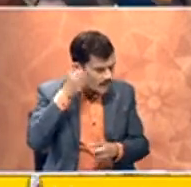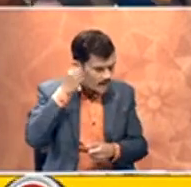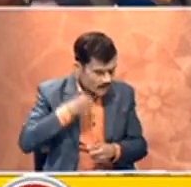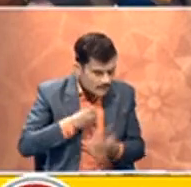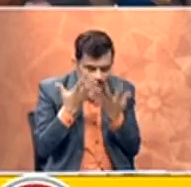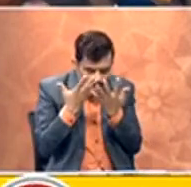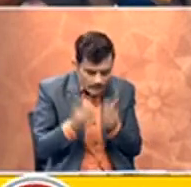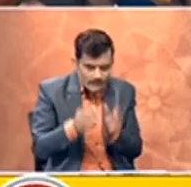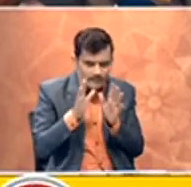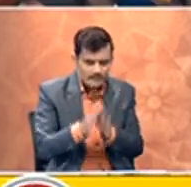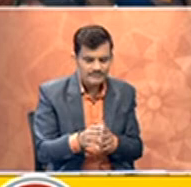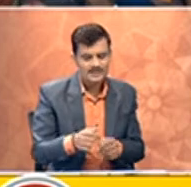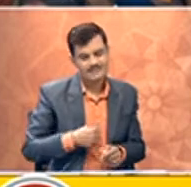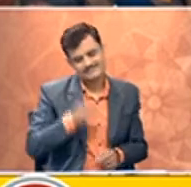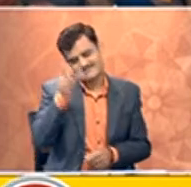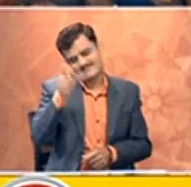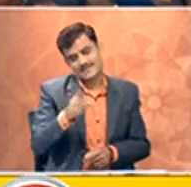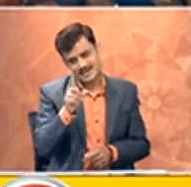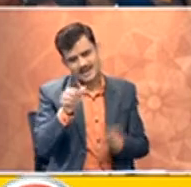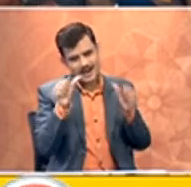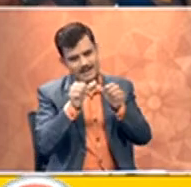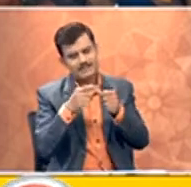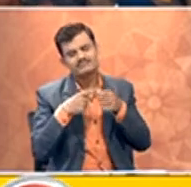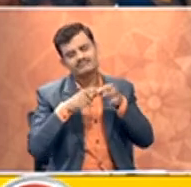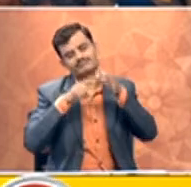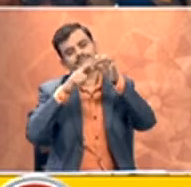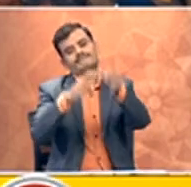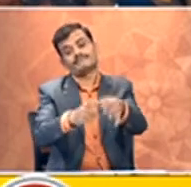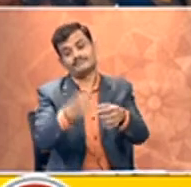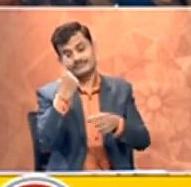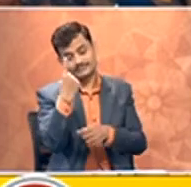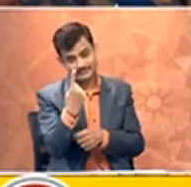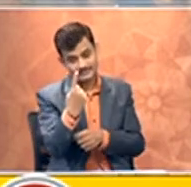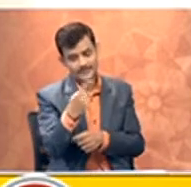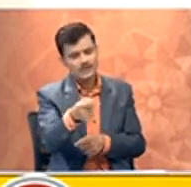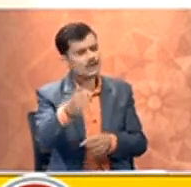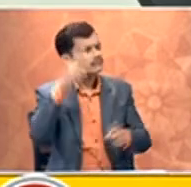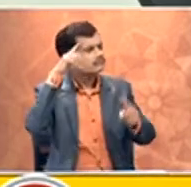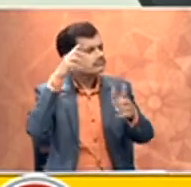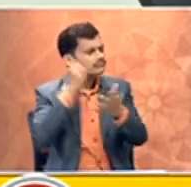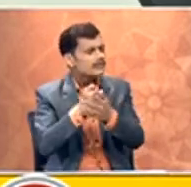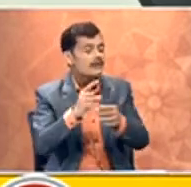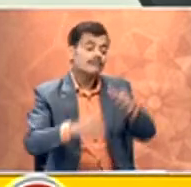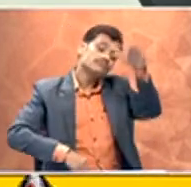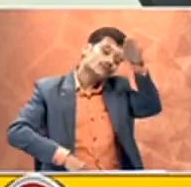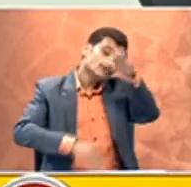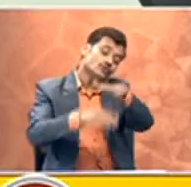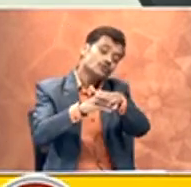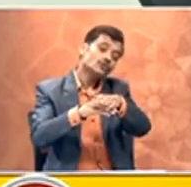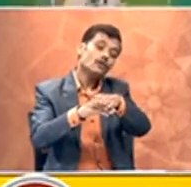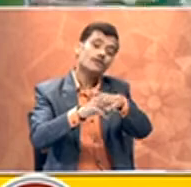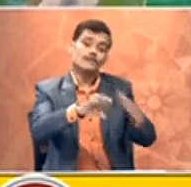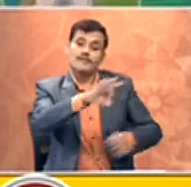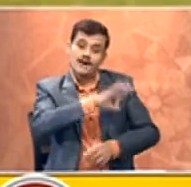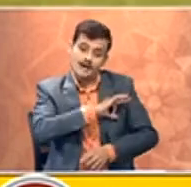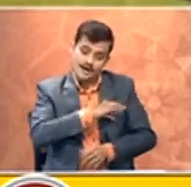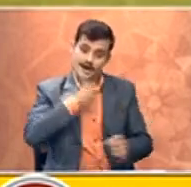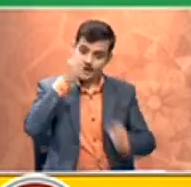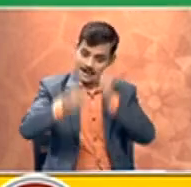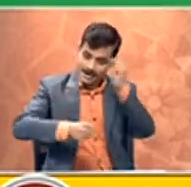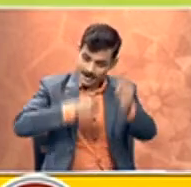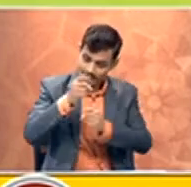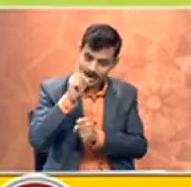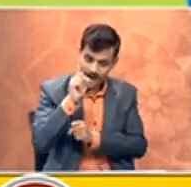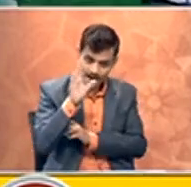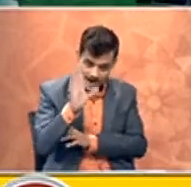सुनूंगा। सर मेरा एक सवाल है सर। जी। आपको सबसे अच्छा स्पोर्ट्स कौन सा लगता है सर? खेल की दुनिया में भारत को